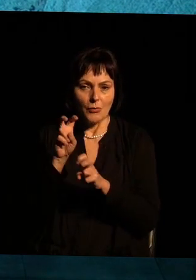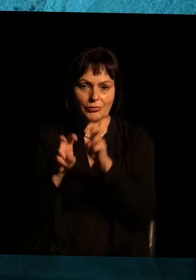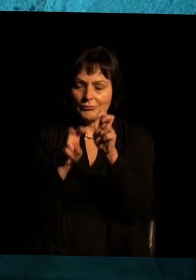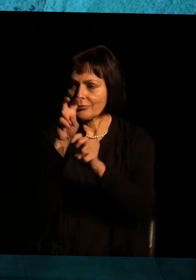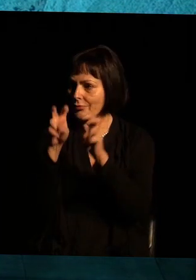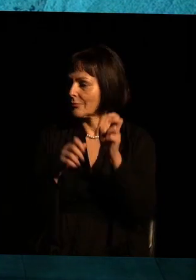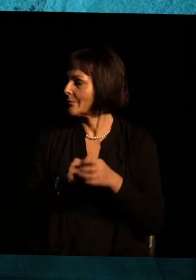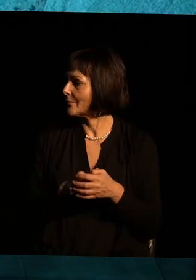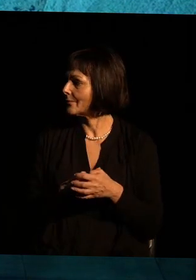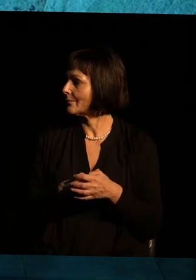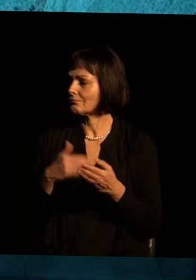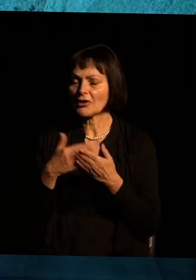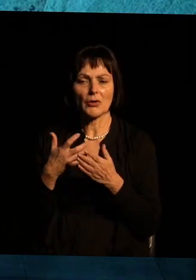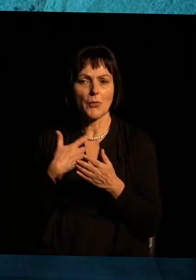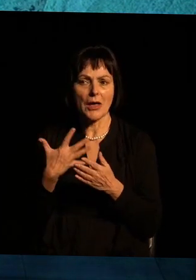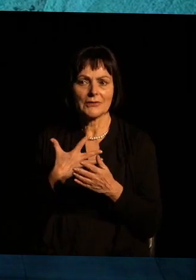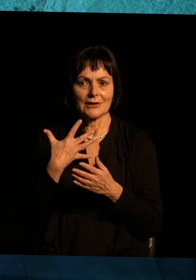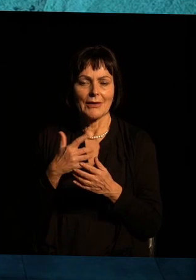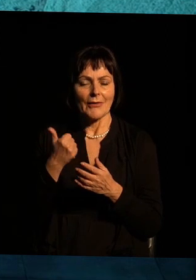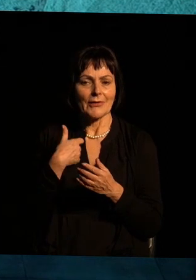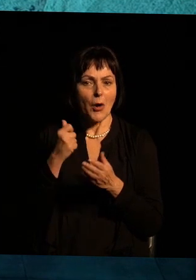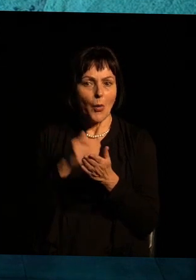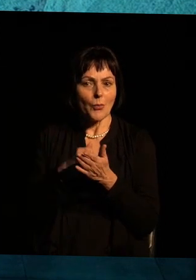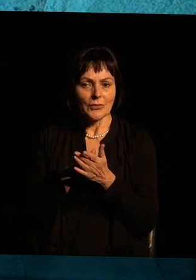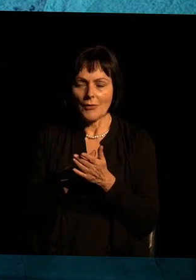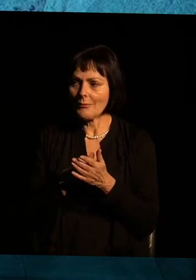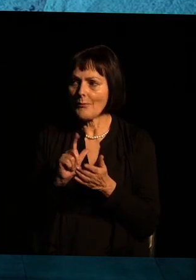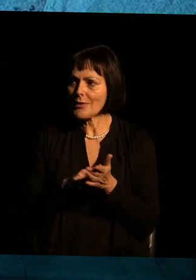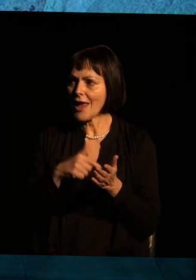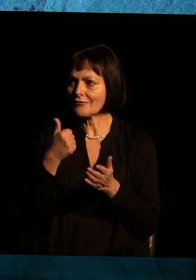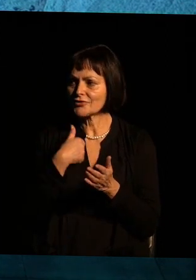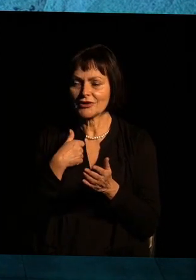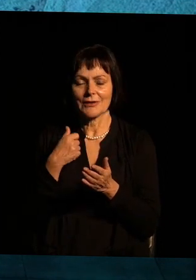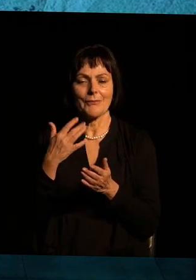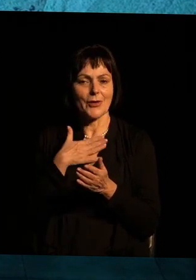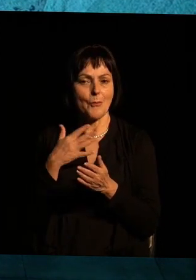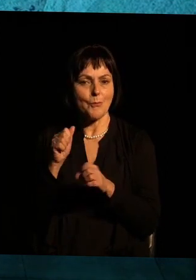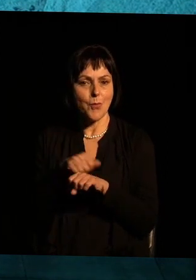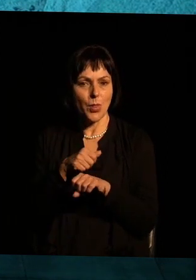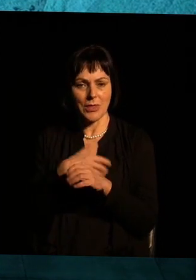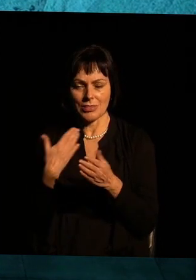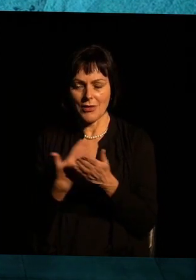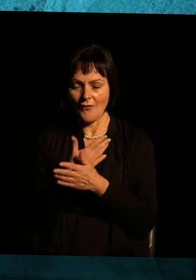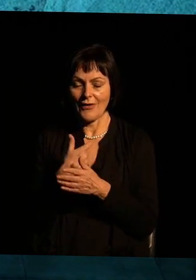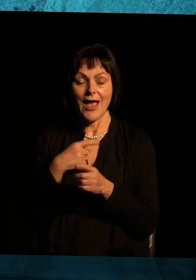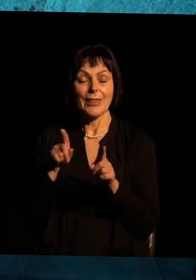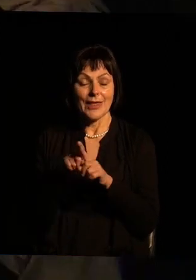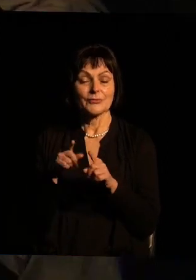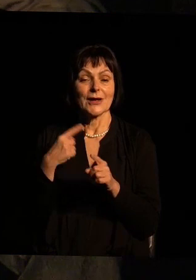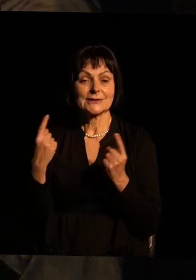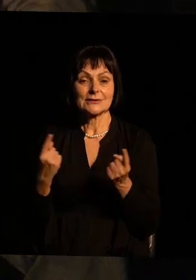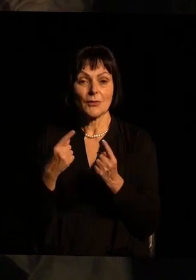tym. Także byłem z jednym z takich nabywców, którzy chyba pierwsi takie mieli buty. I kiedyś też mi się